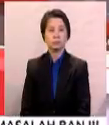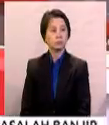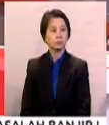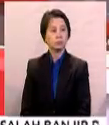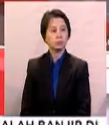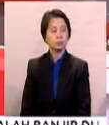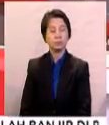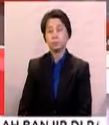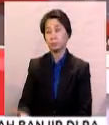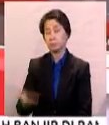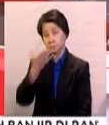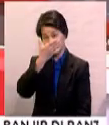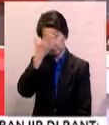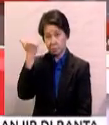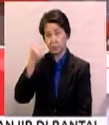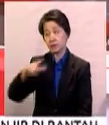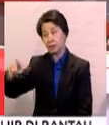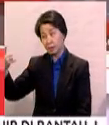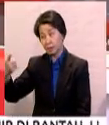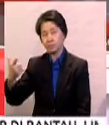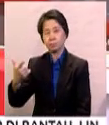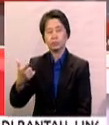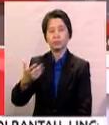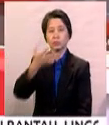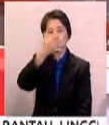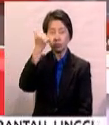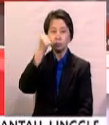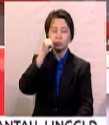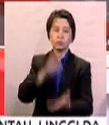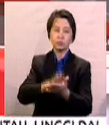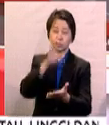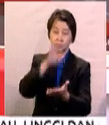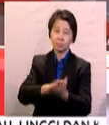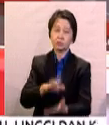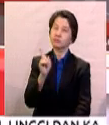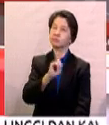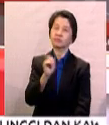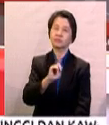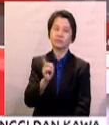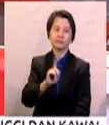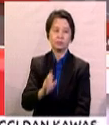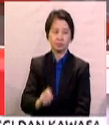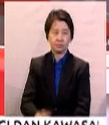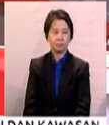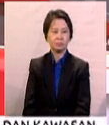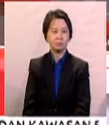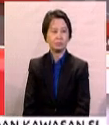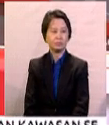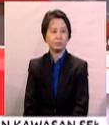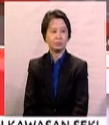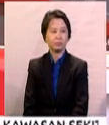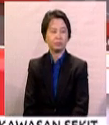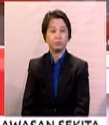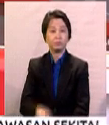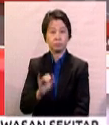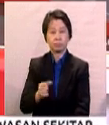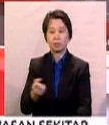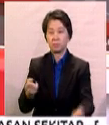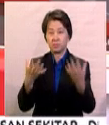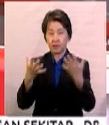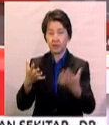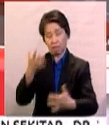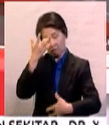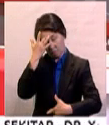Ya. Lupa lain boleh, Hazel. Jangan lupa isteri atau lupa suami. Ingat tu, Fatul. Betul. Ini jangan ramai pula yang